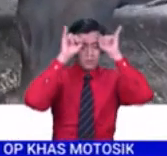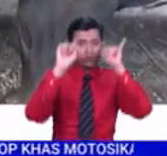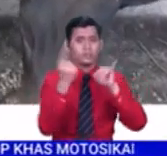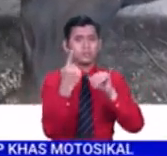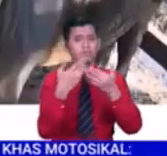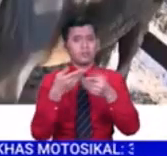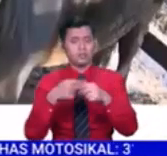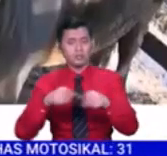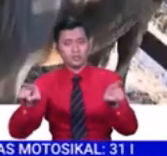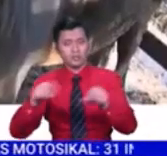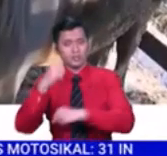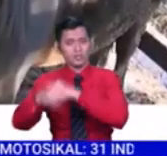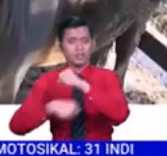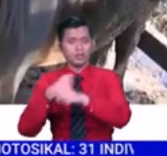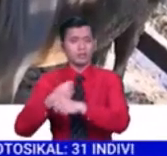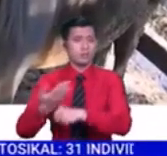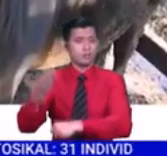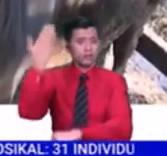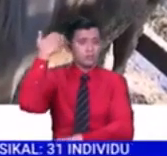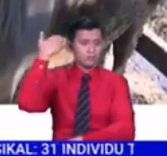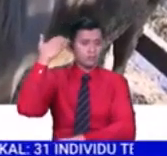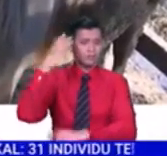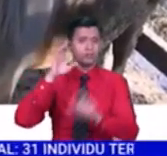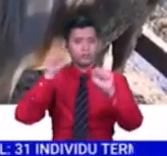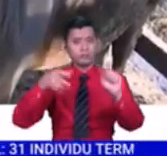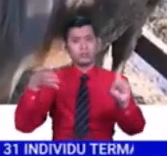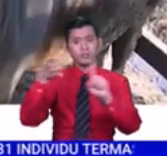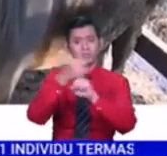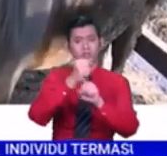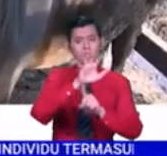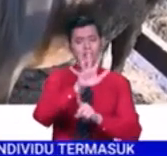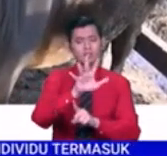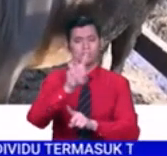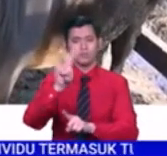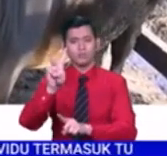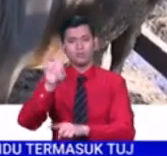mencecah sehingga 35 ekor.